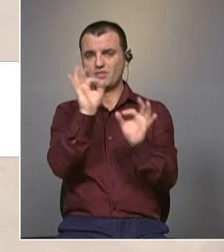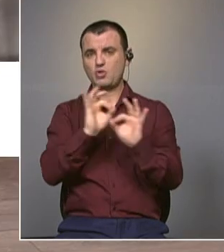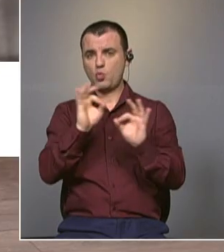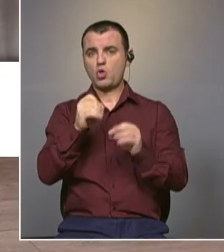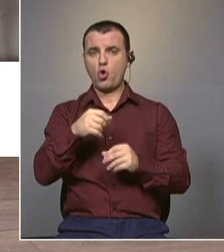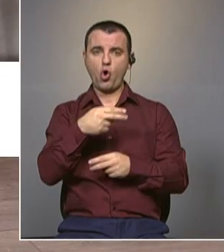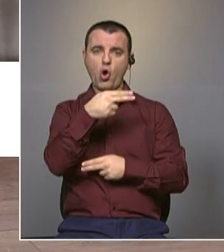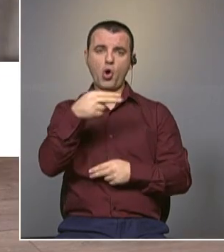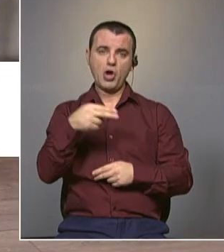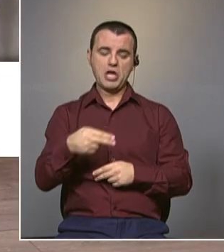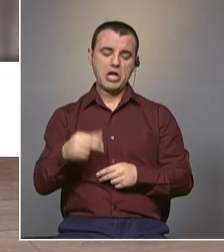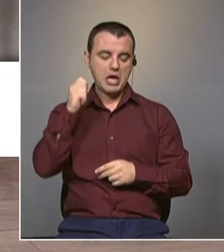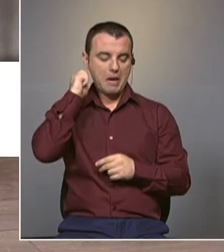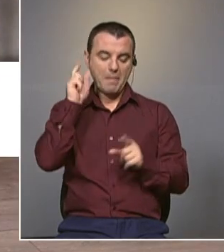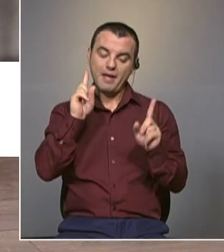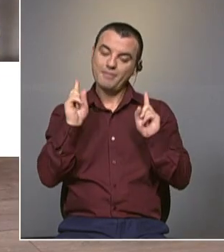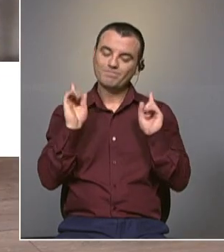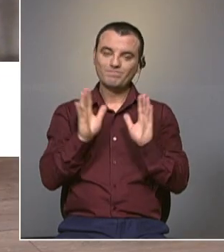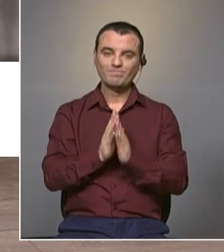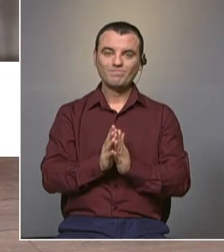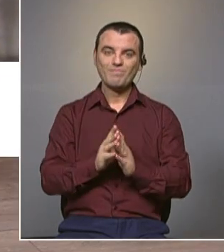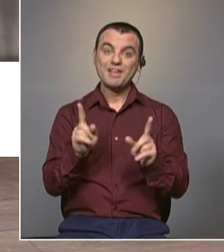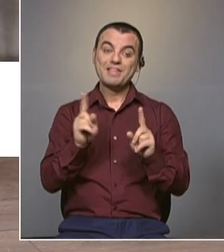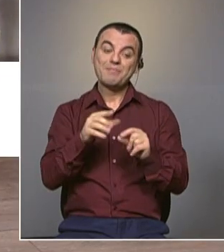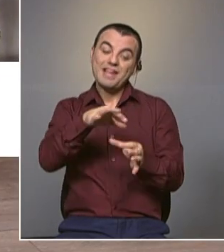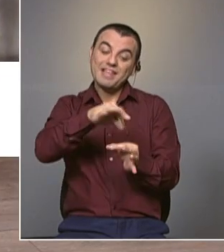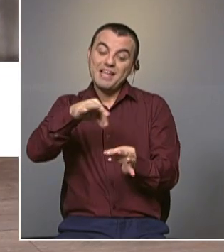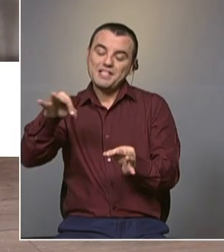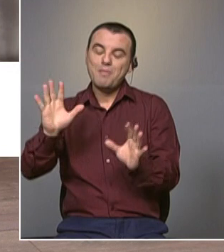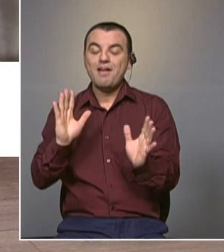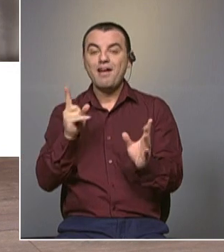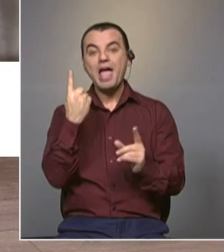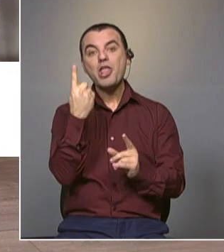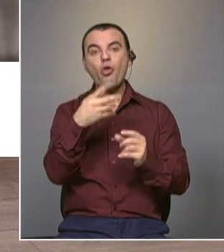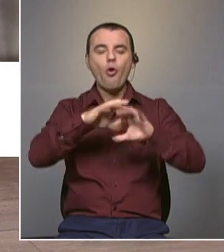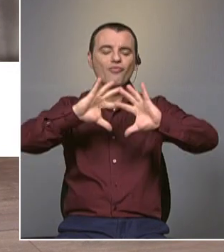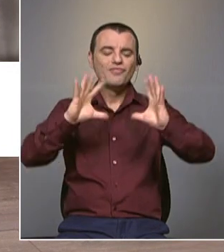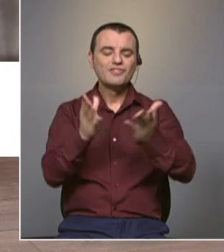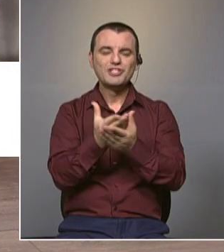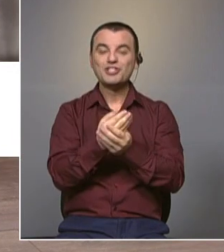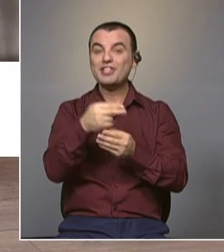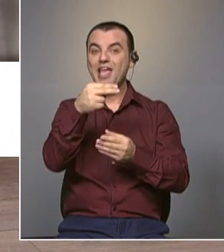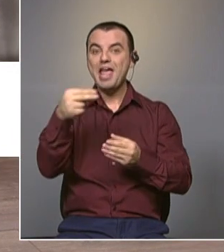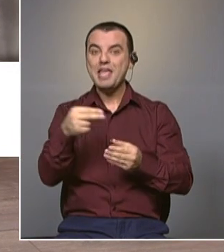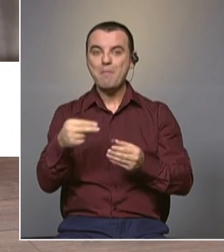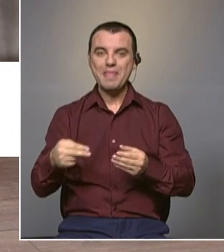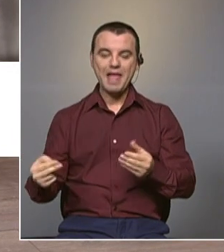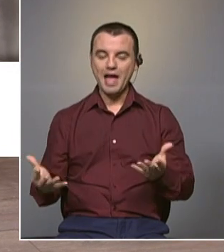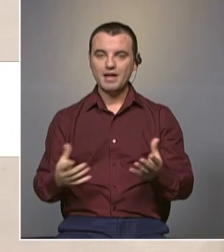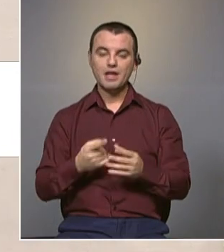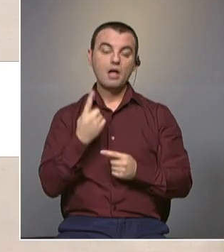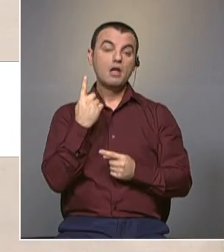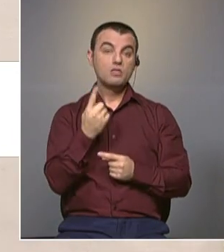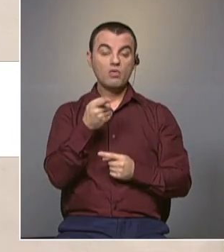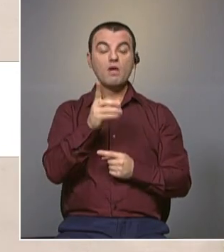да, това... Да. Няма как да изредим и да бъдем няма как да избера на едно от имената. Но това,